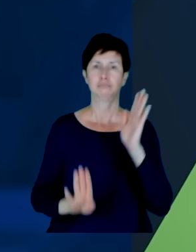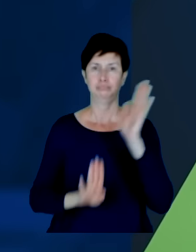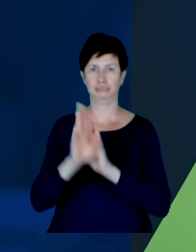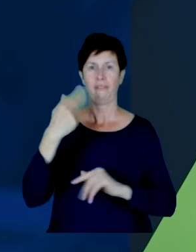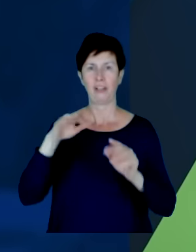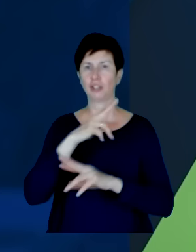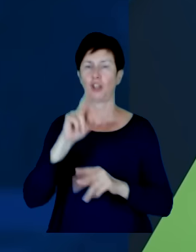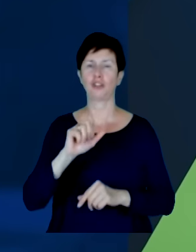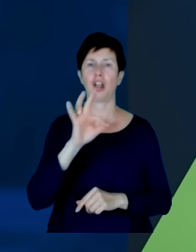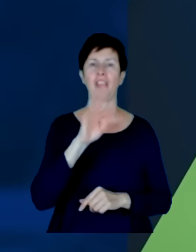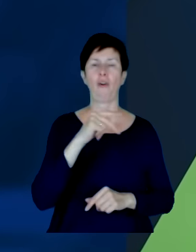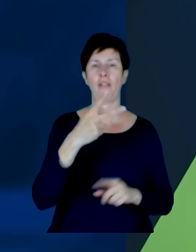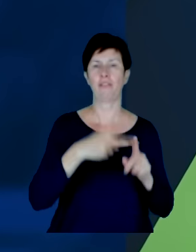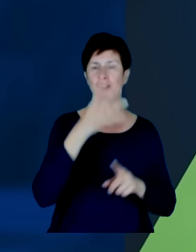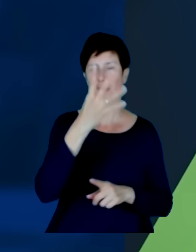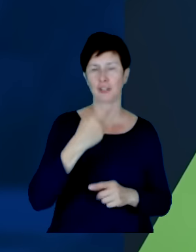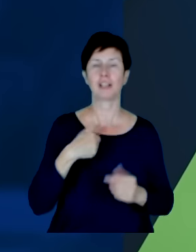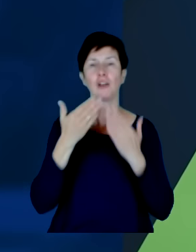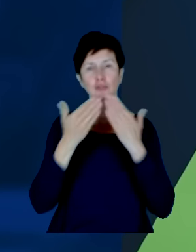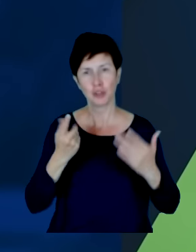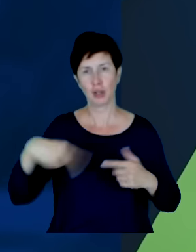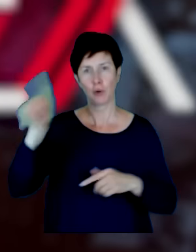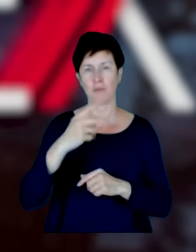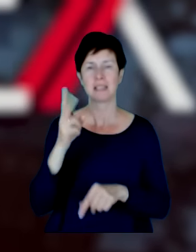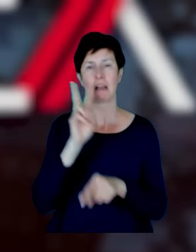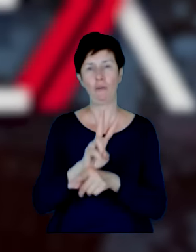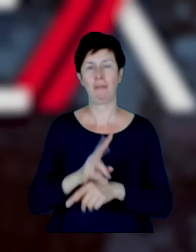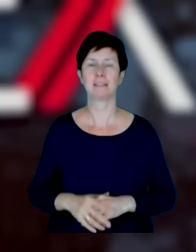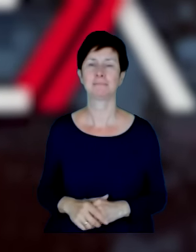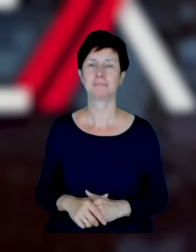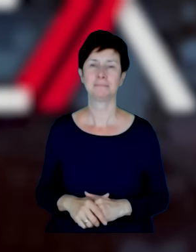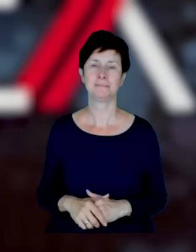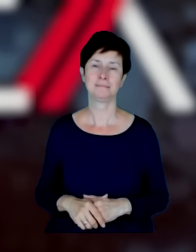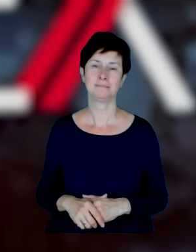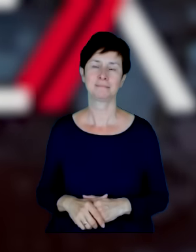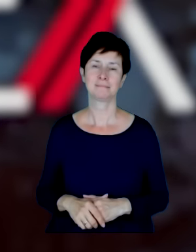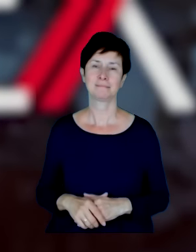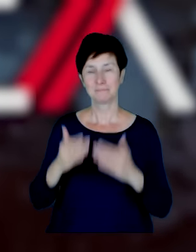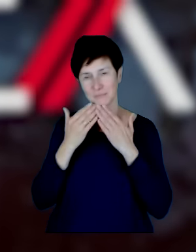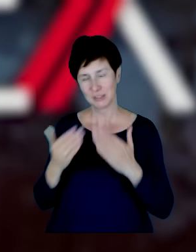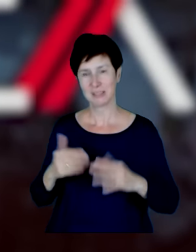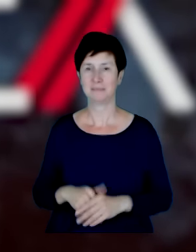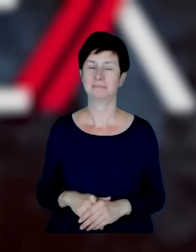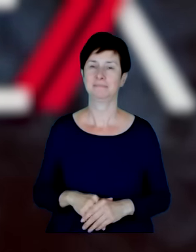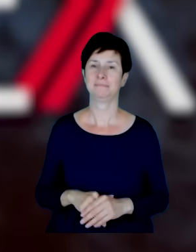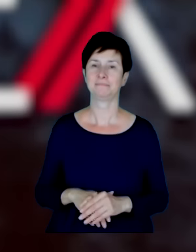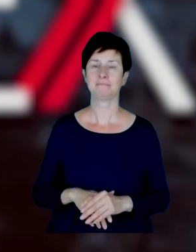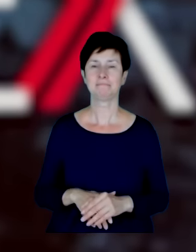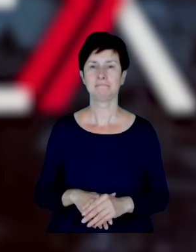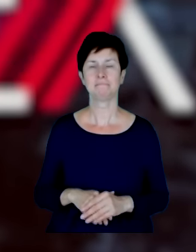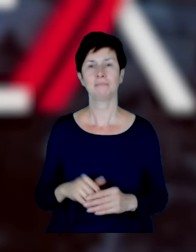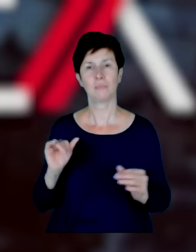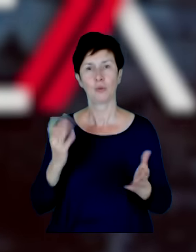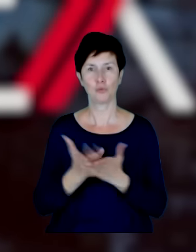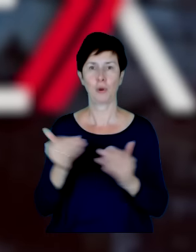zostawili Dziękujemy państwu za zaufanie Dzięki tradycyjny twet już był możemy kończyć